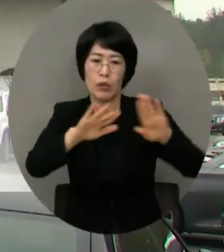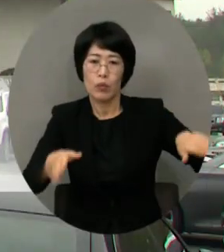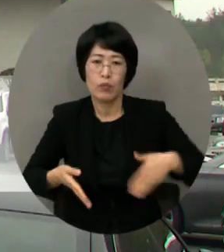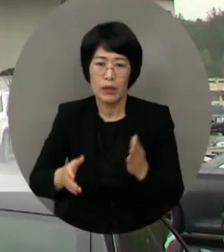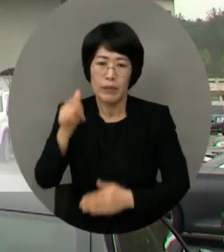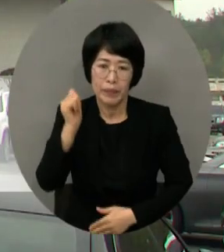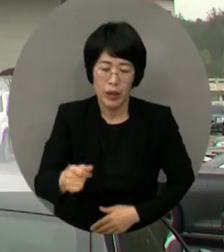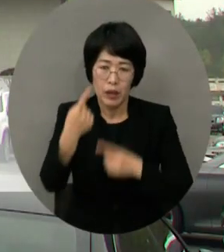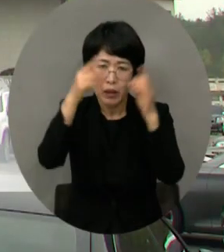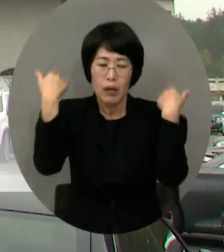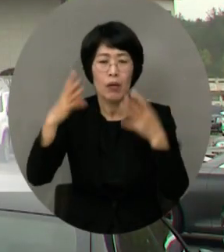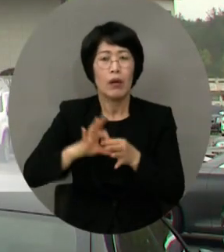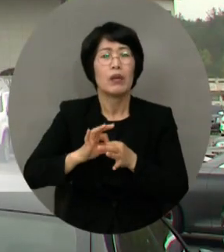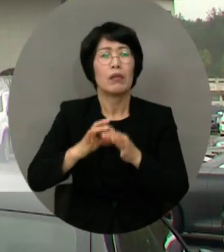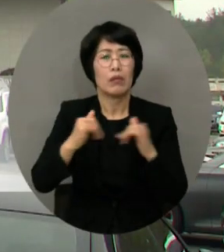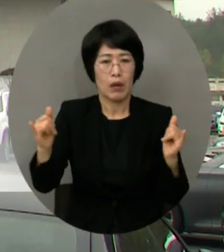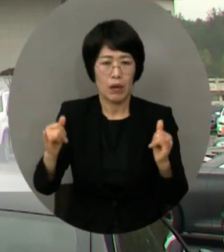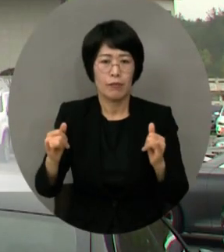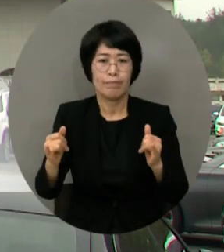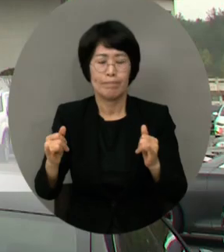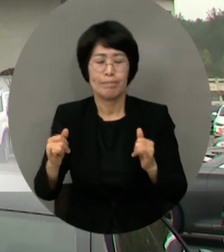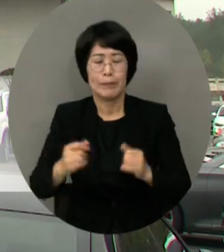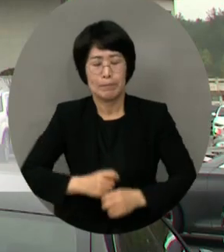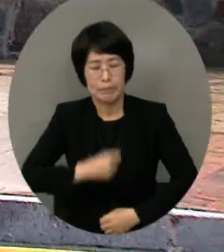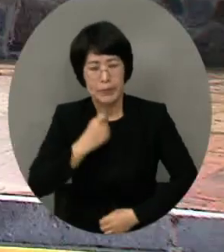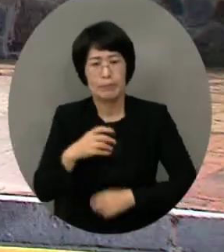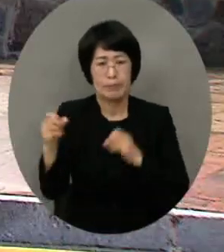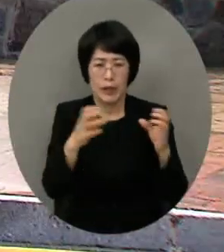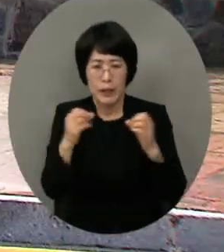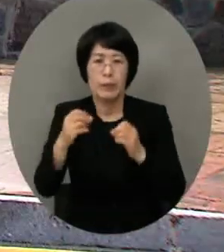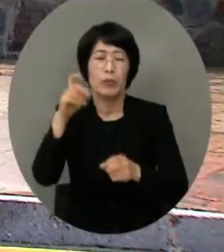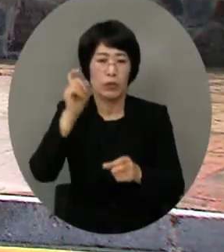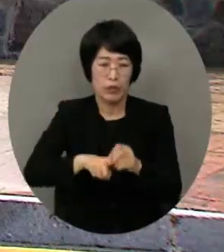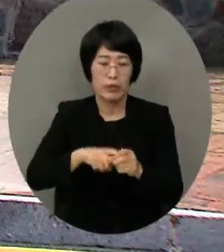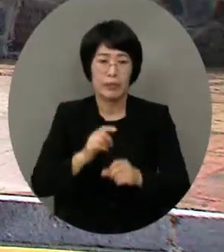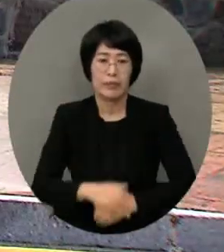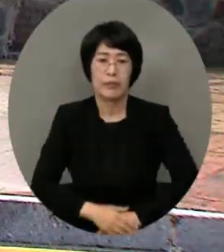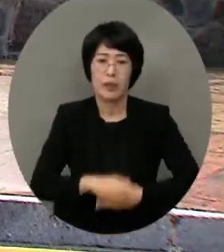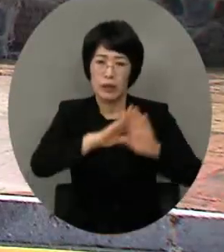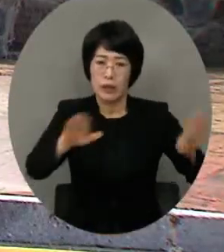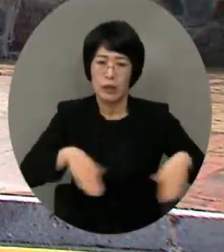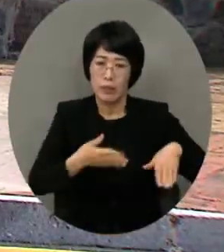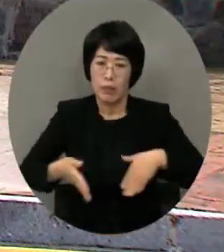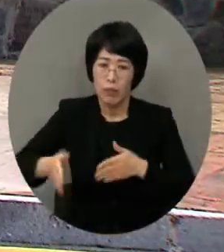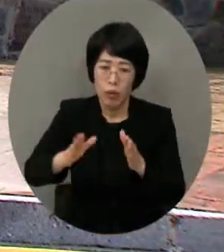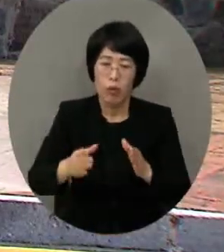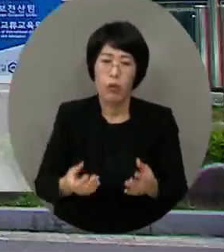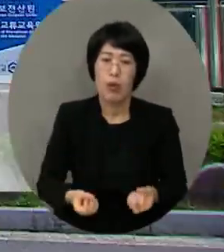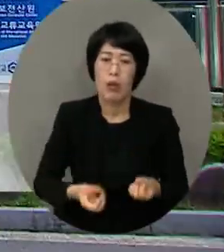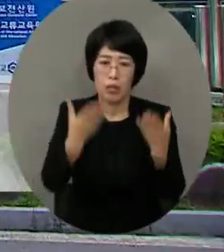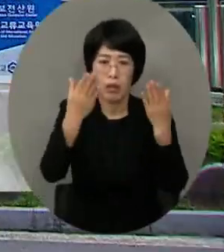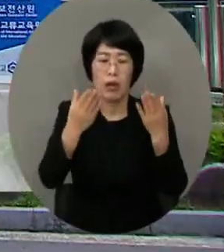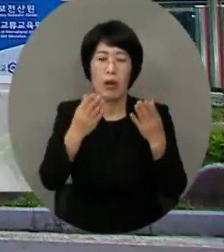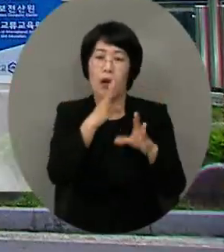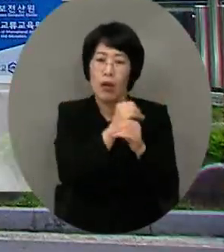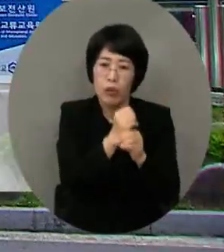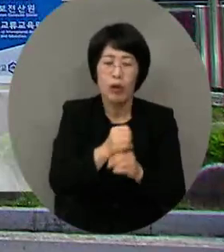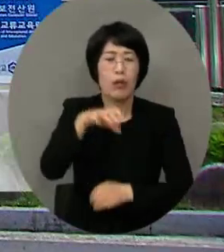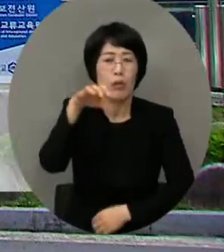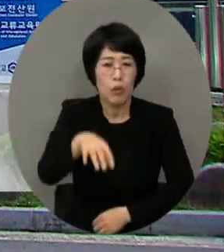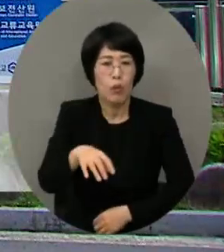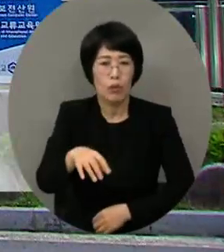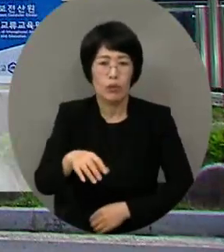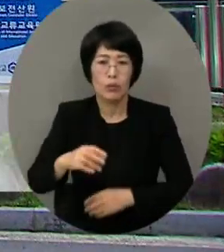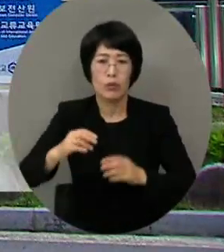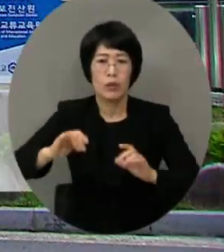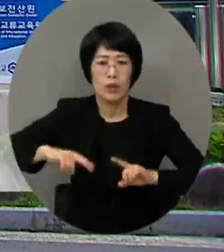설립 주체인 대학의 관계자 등이 허심탄회하게 의견을 나누기 위한 것으로 전남도는 간담회 개최 날짜와 장소,